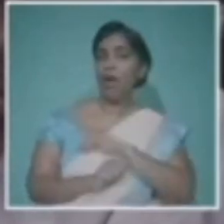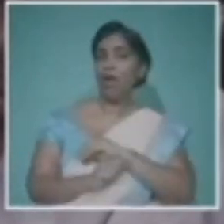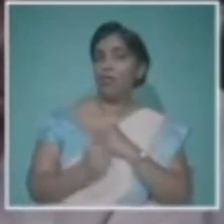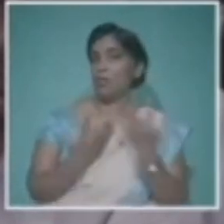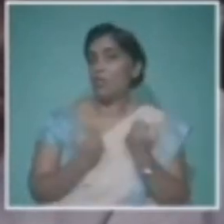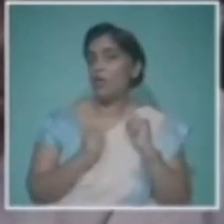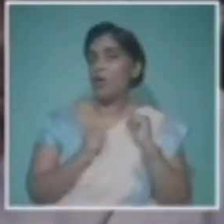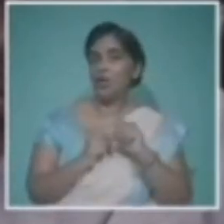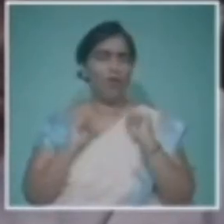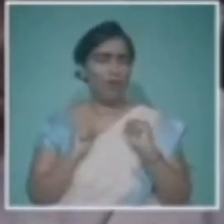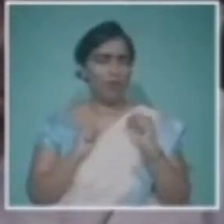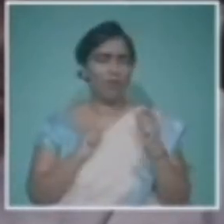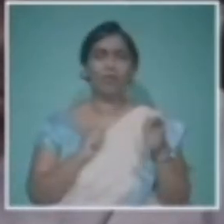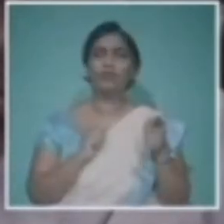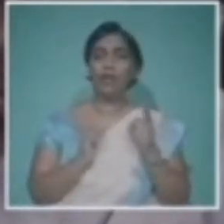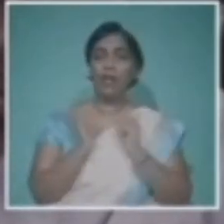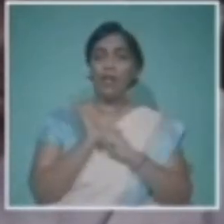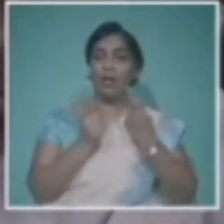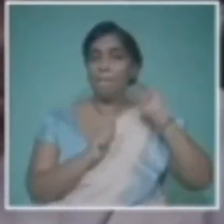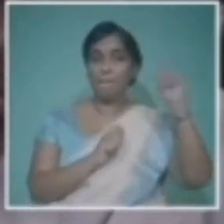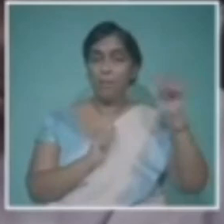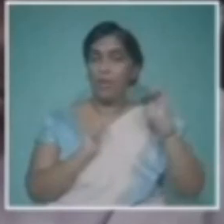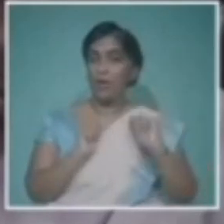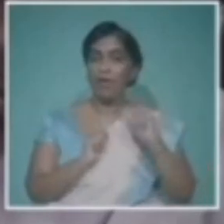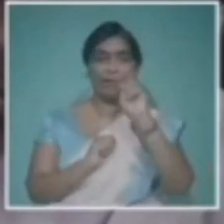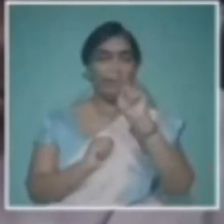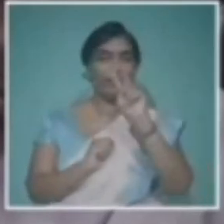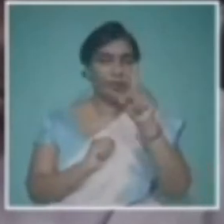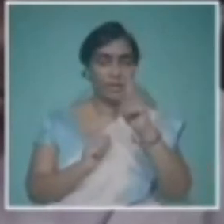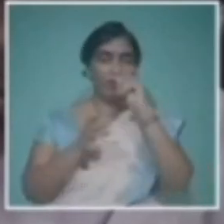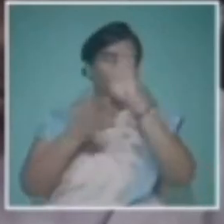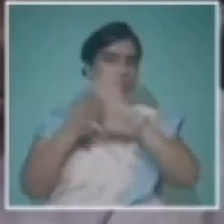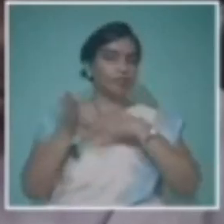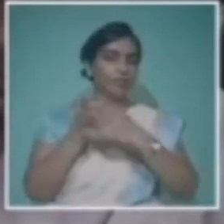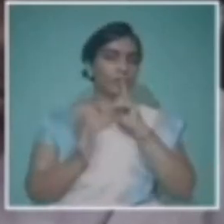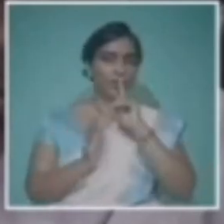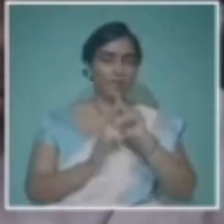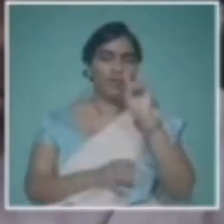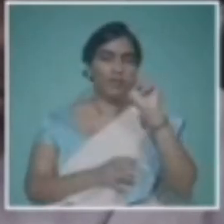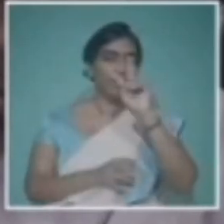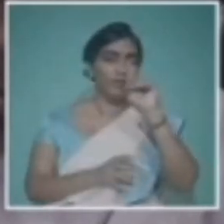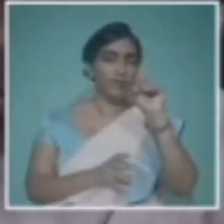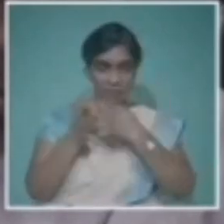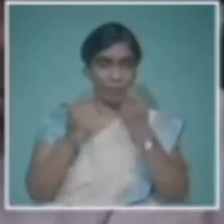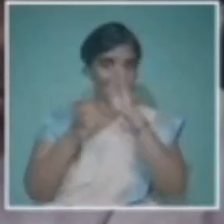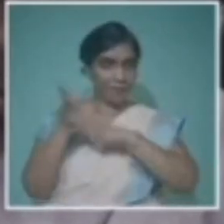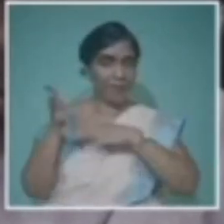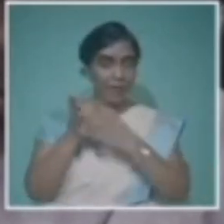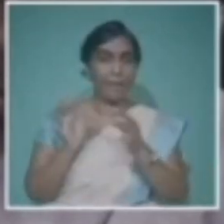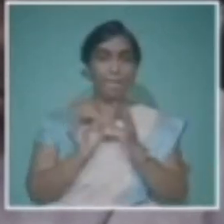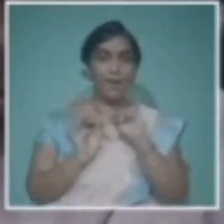ලැබෙන්නේ? කොහොමද ණය ගෙවන්නේ කියන එක 2021 අයවැය කියලා තිබුණා. 2021 අයවැය කියලා තිබුණා